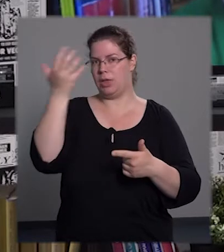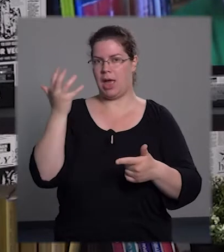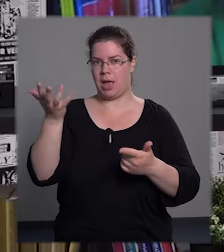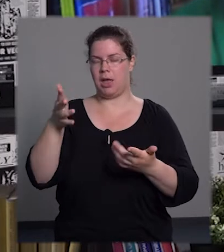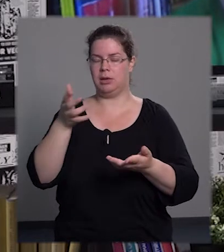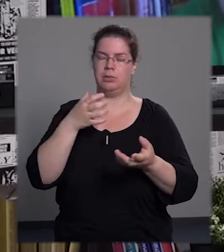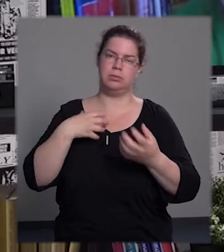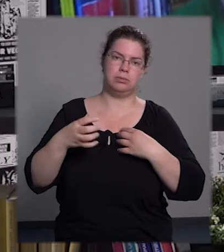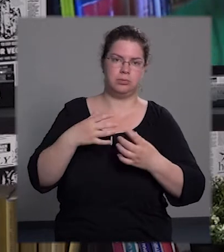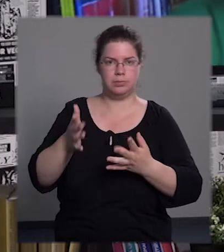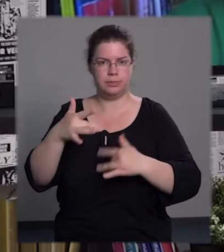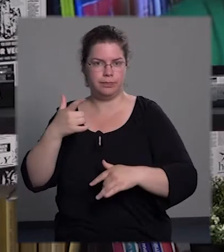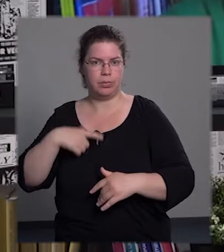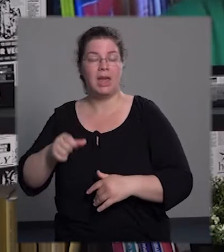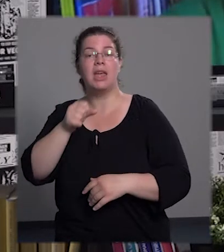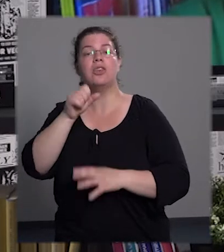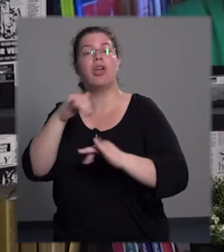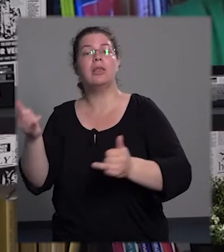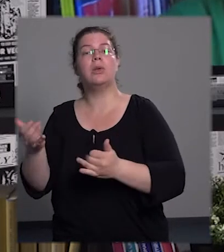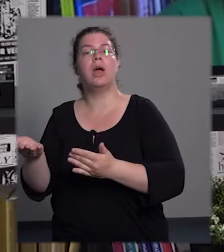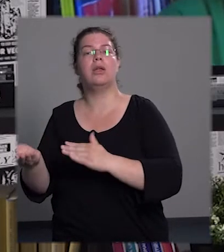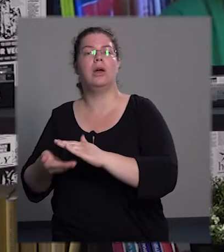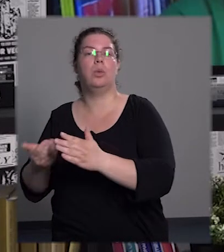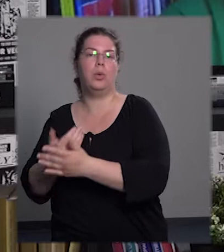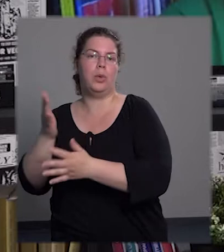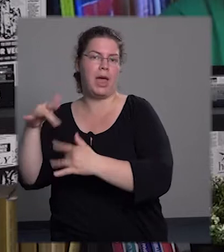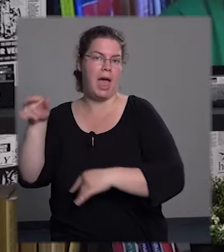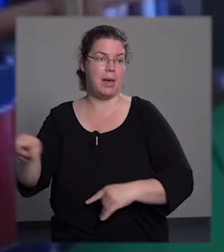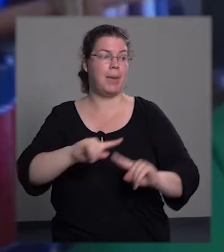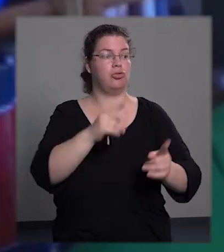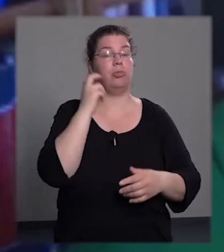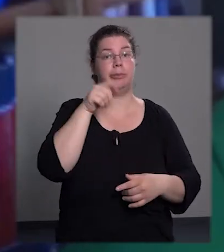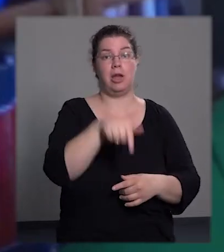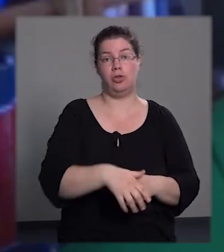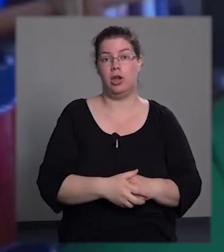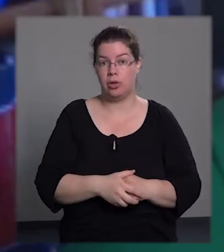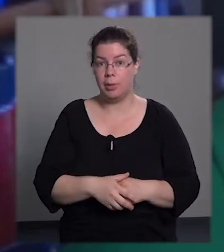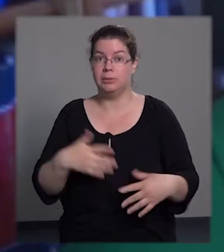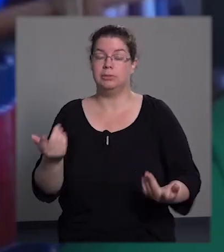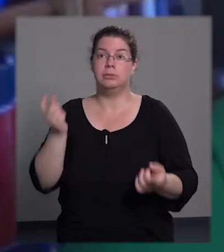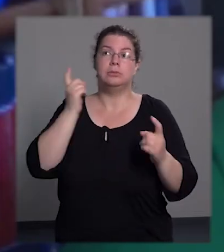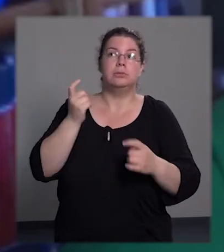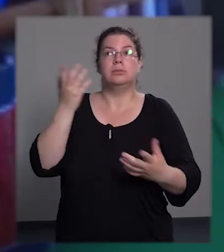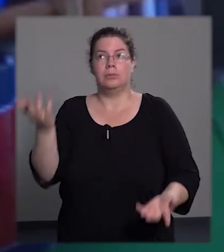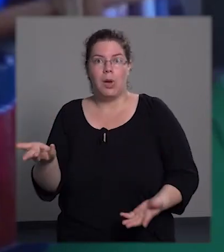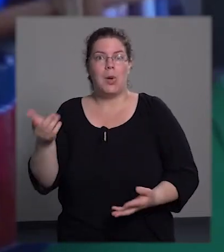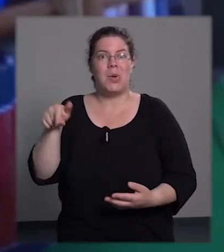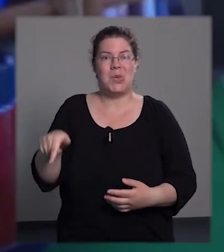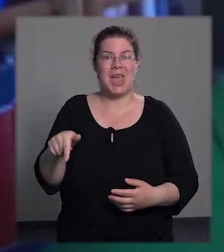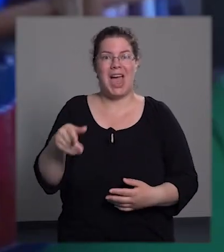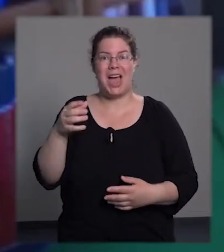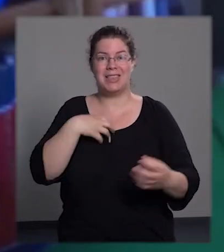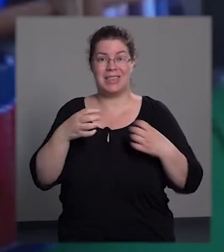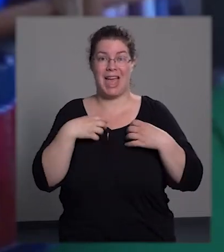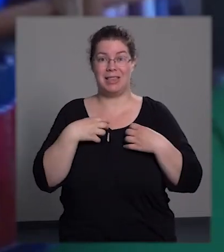helyen, a másik pedig Pest-Szent Erzsébeten. És akkor most gondolkozzunk el, mert ugye lebontották a színházunkat,